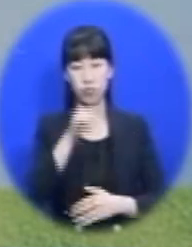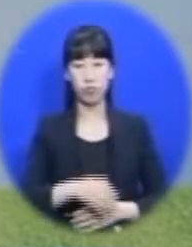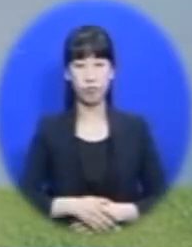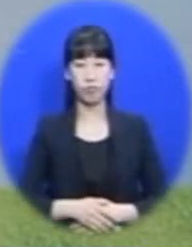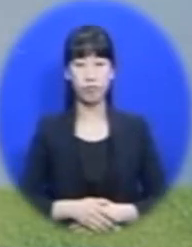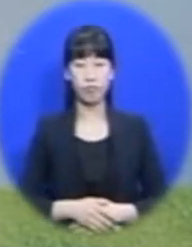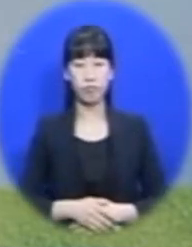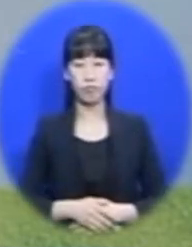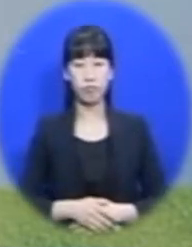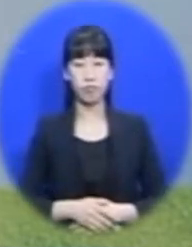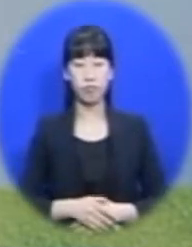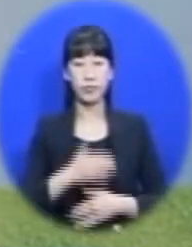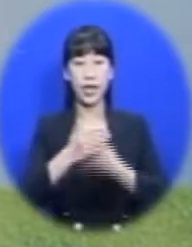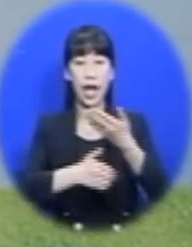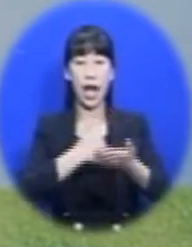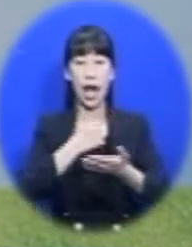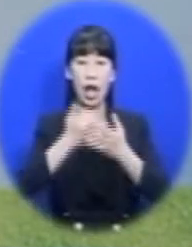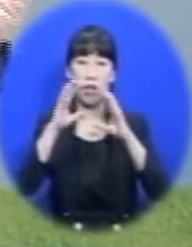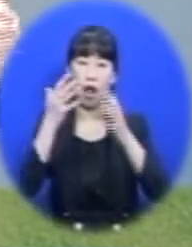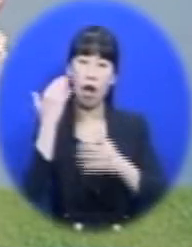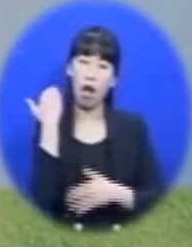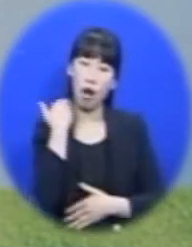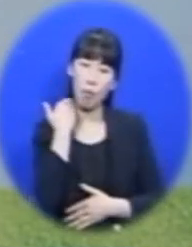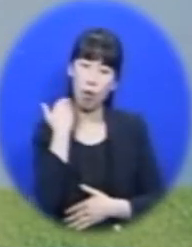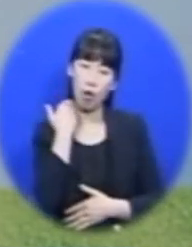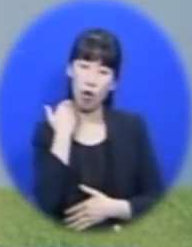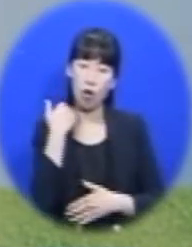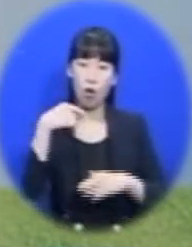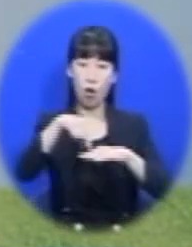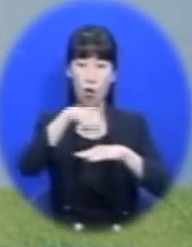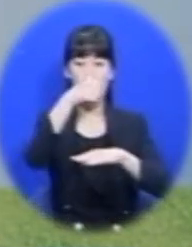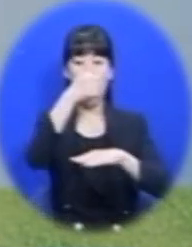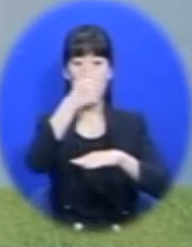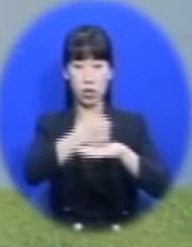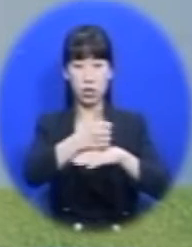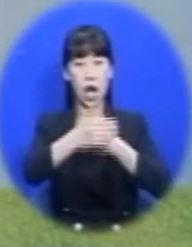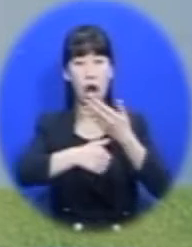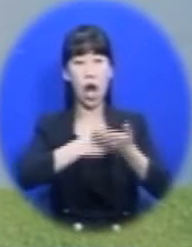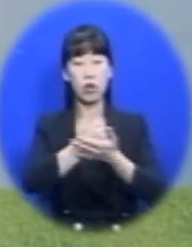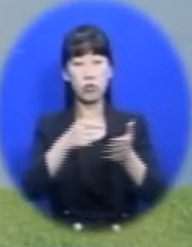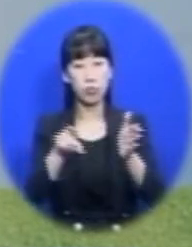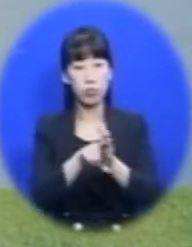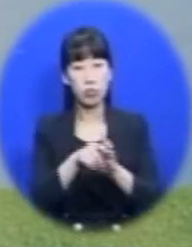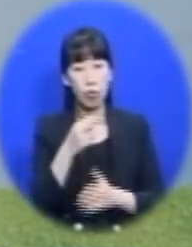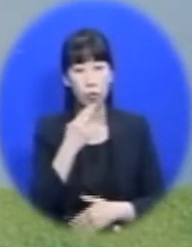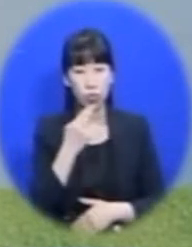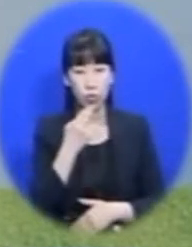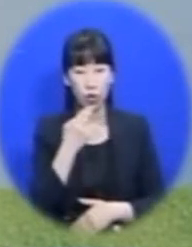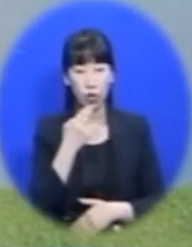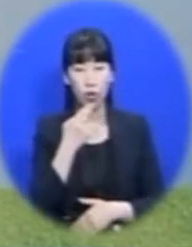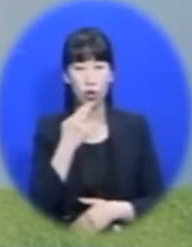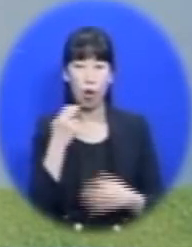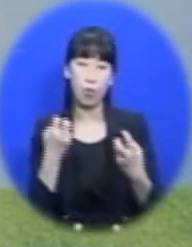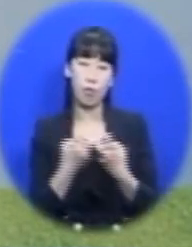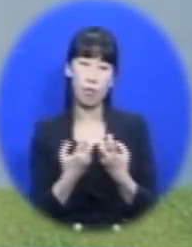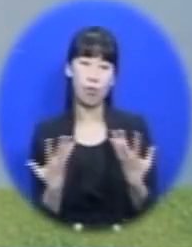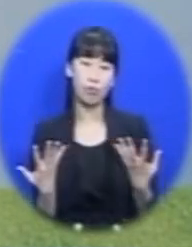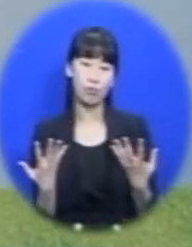하나님의 나라가 보이지 않고 왕 중에 왕이신 하나님이 실제로 믿어지지 않으면 어떻게 할 수가 없는